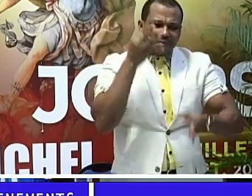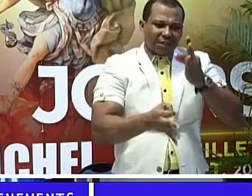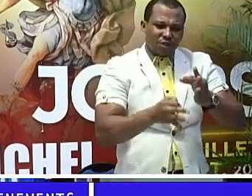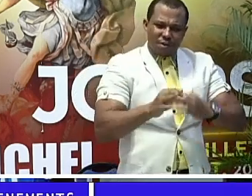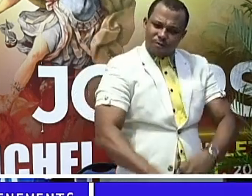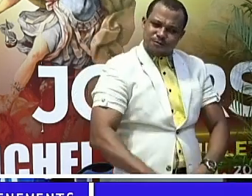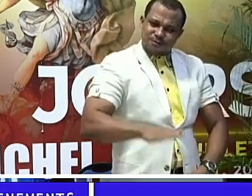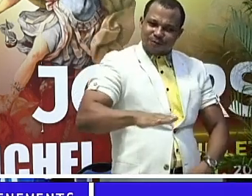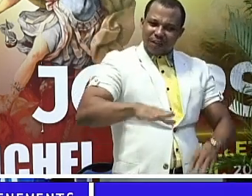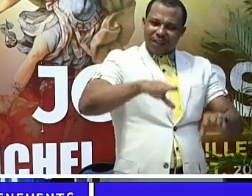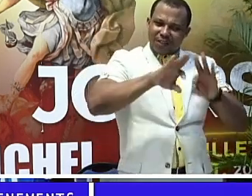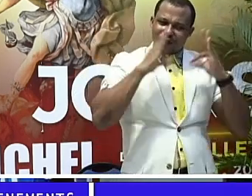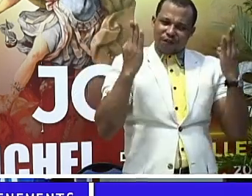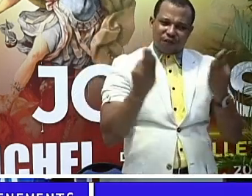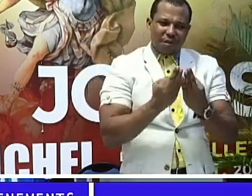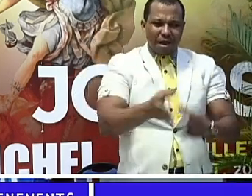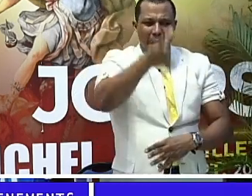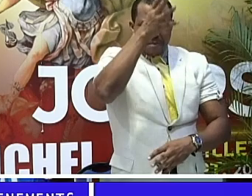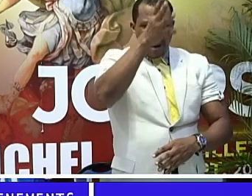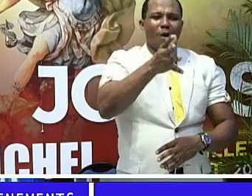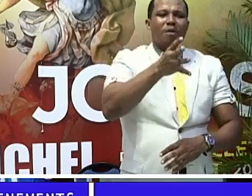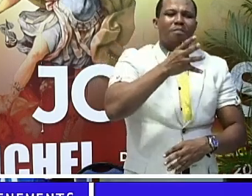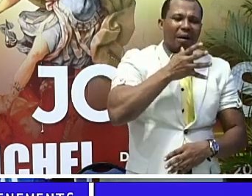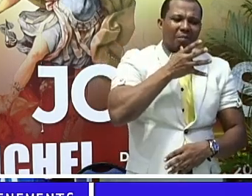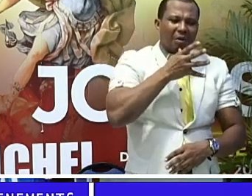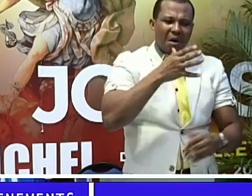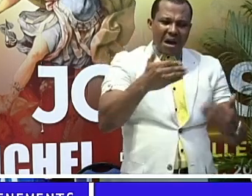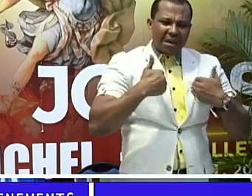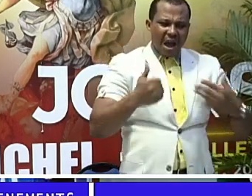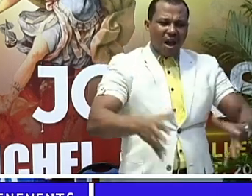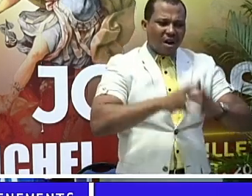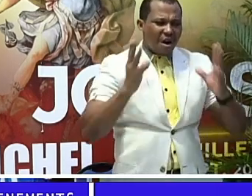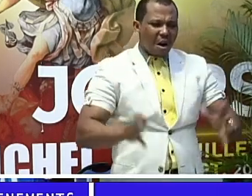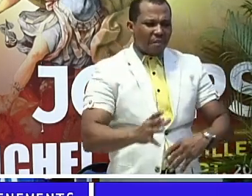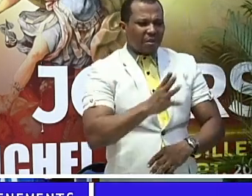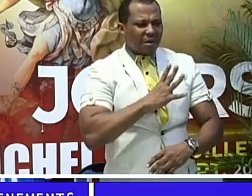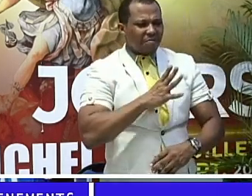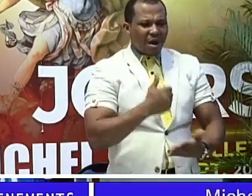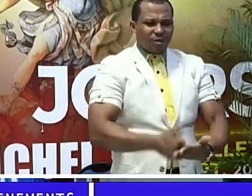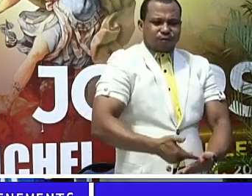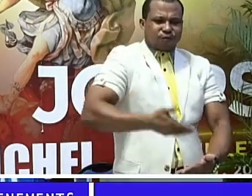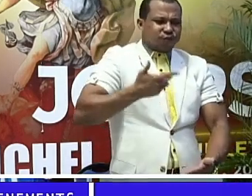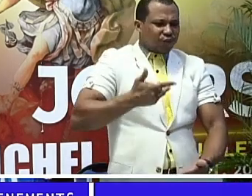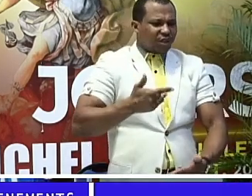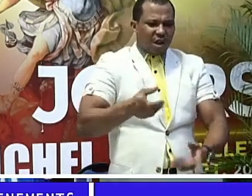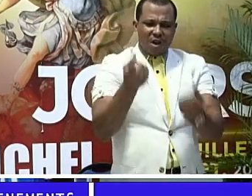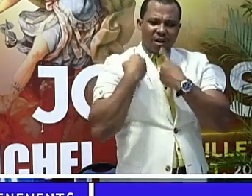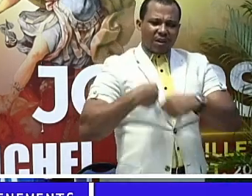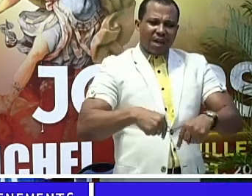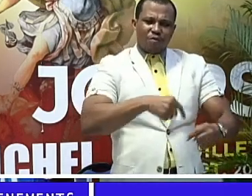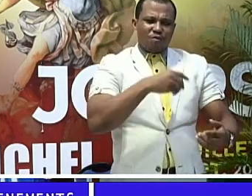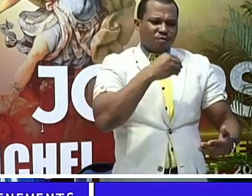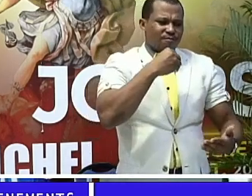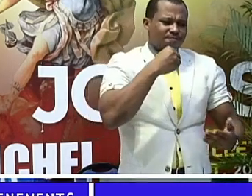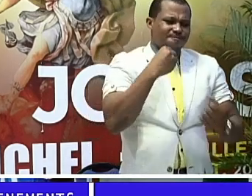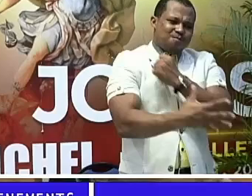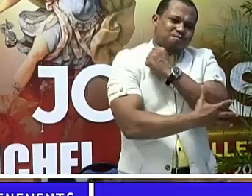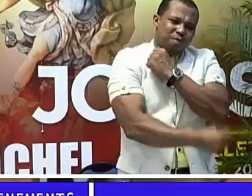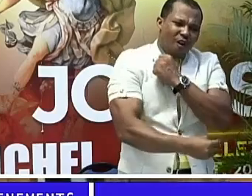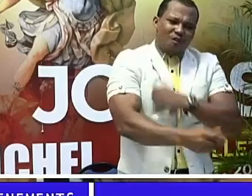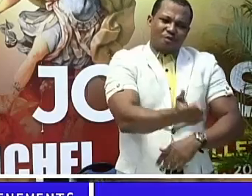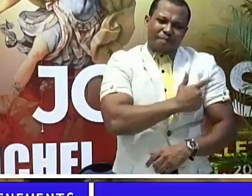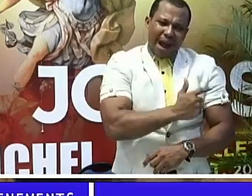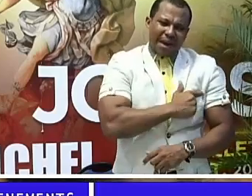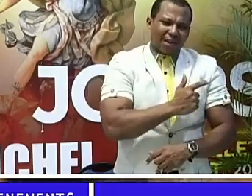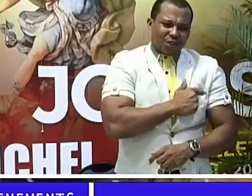famille, papa te quitte bien. Maman te quitte bien, ou te quitte richesse, ou te pou pa ou se, ou pa fe, il faut que richesse sa fini nan mon.